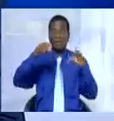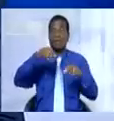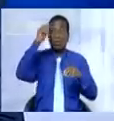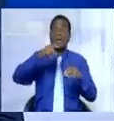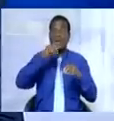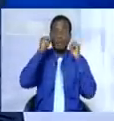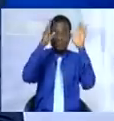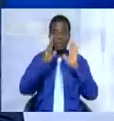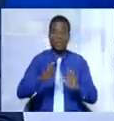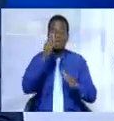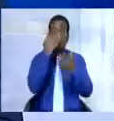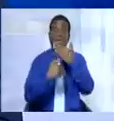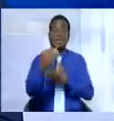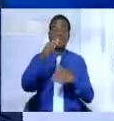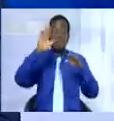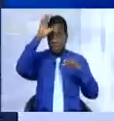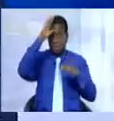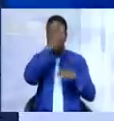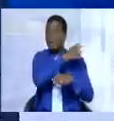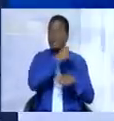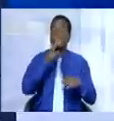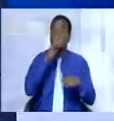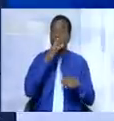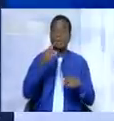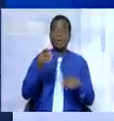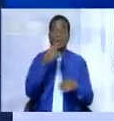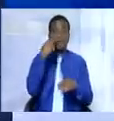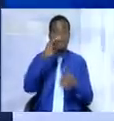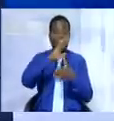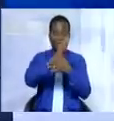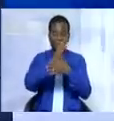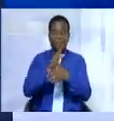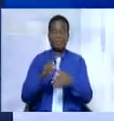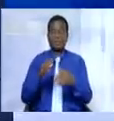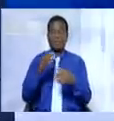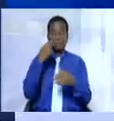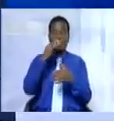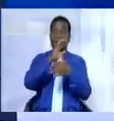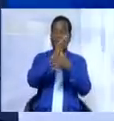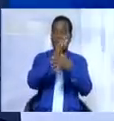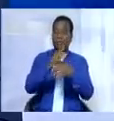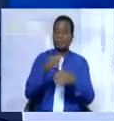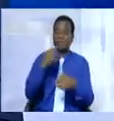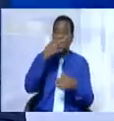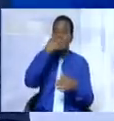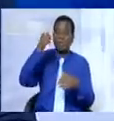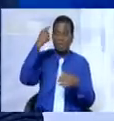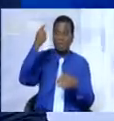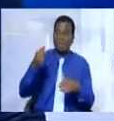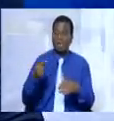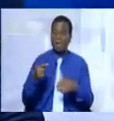d'origine, né de père et de mère, eux-mêmes ivoiriens d'origine. Hervé Blé était hier soir à la primature, son